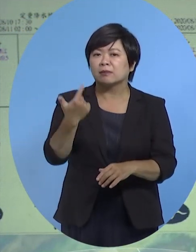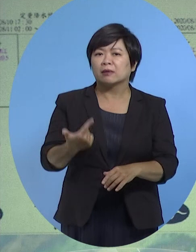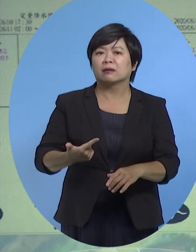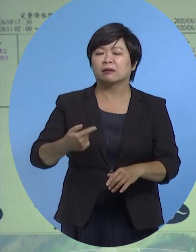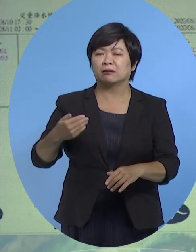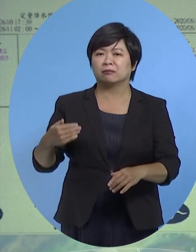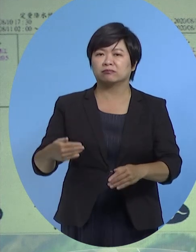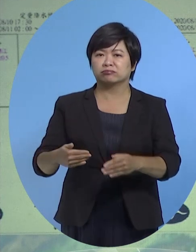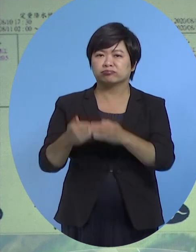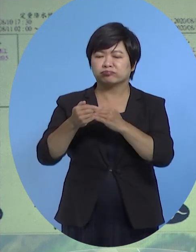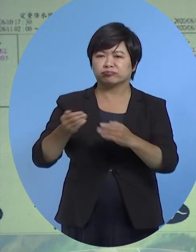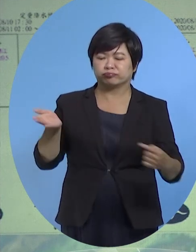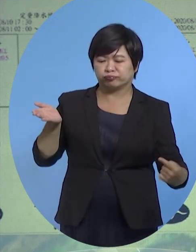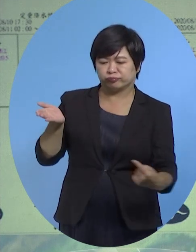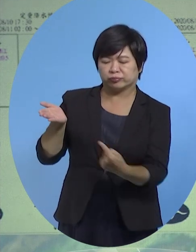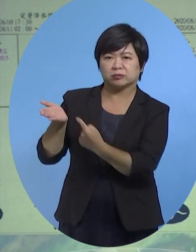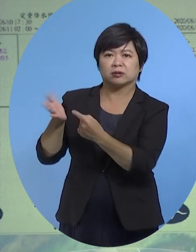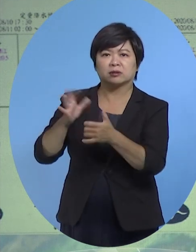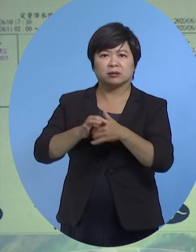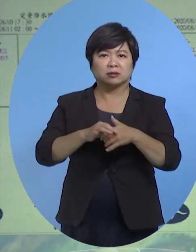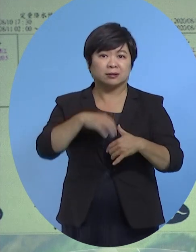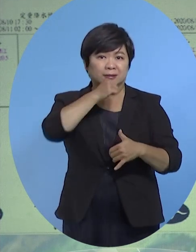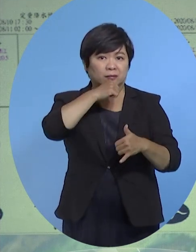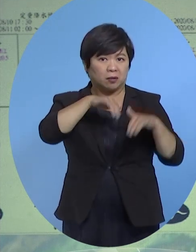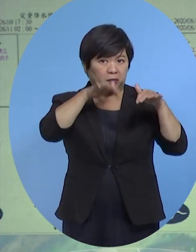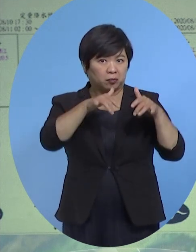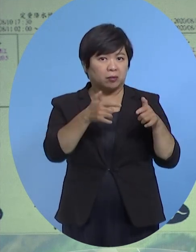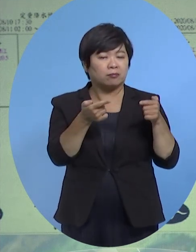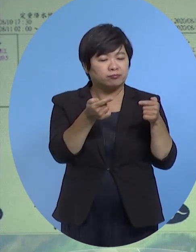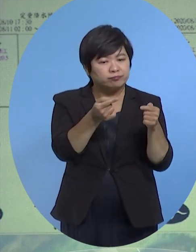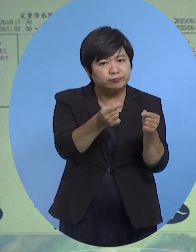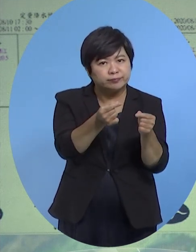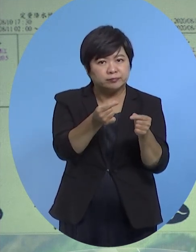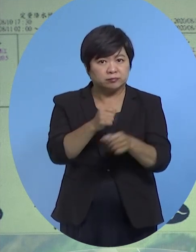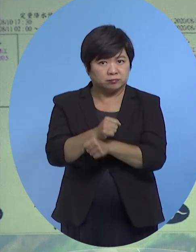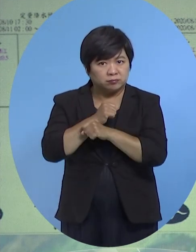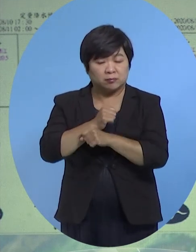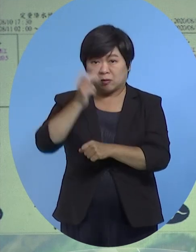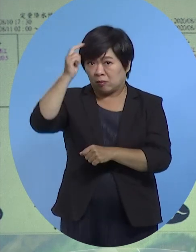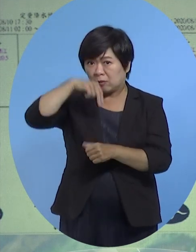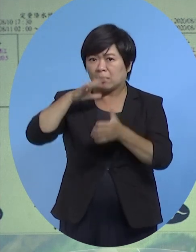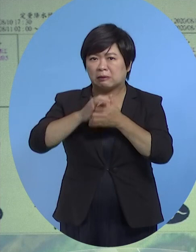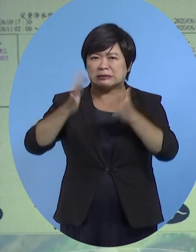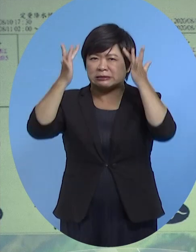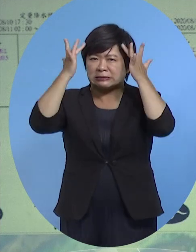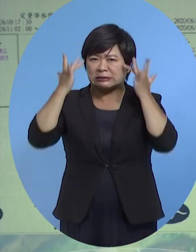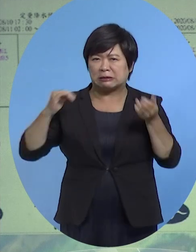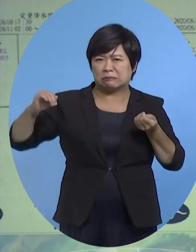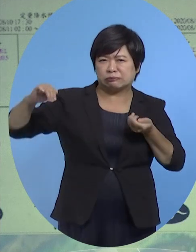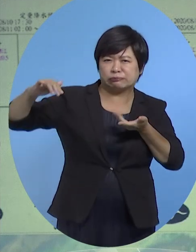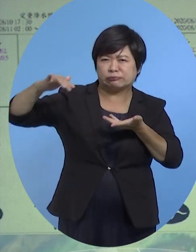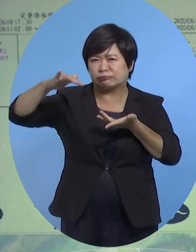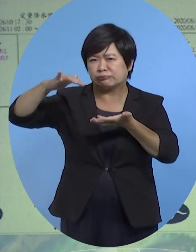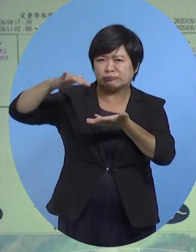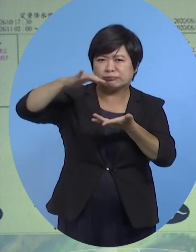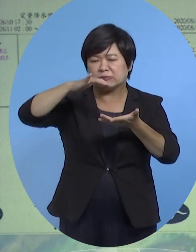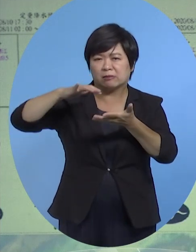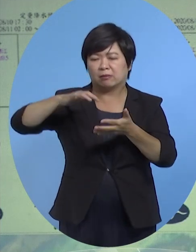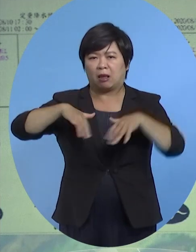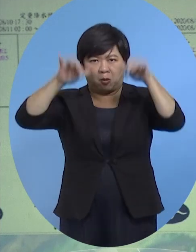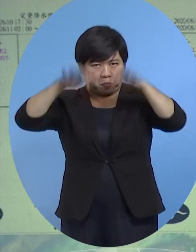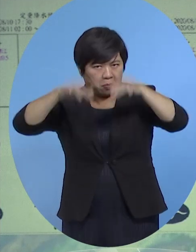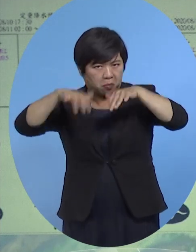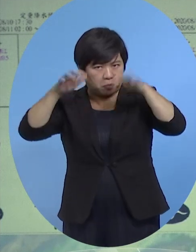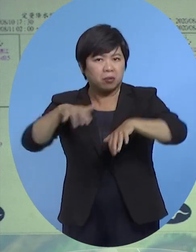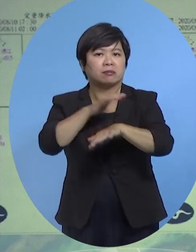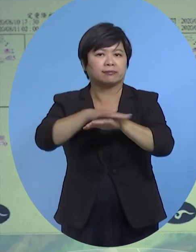离，降雨的情况有稍微缓和一些，不过明天下午还是要留意午后伴随一些热力作用，仍然会有比较大的雨